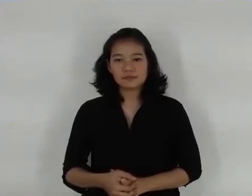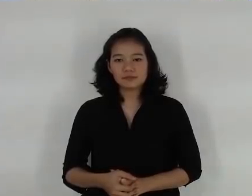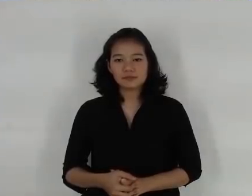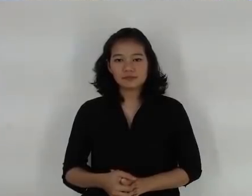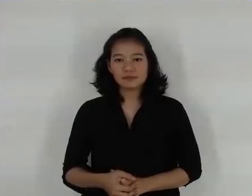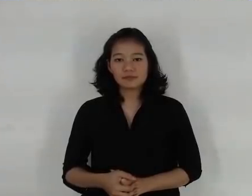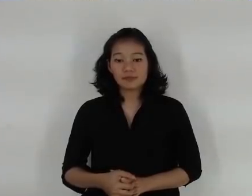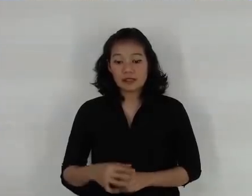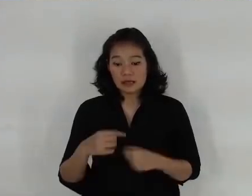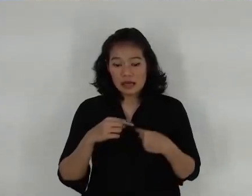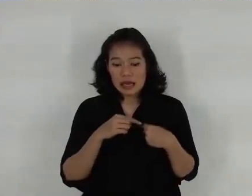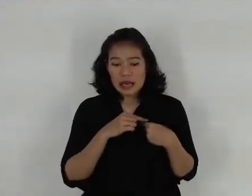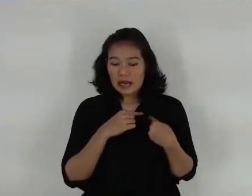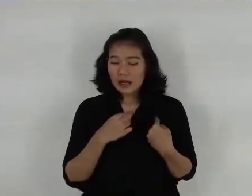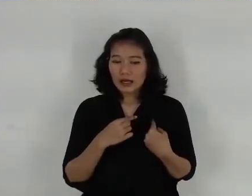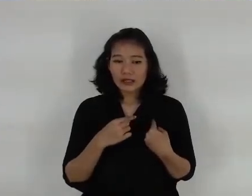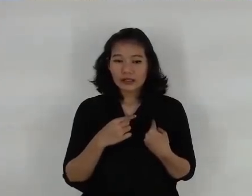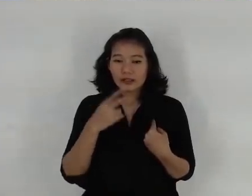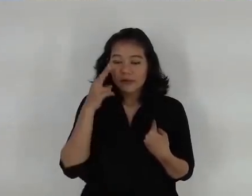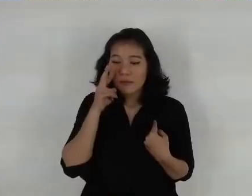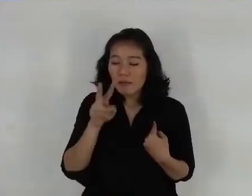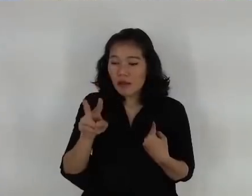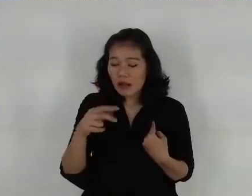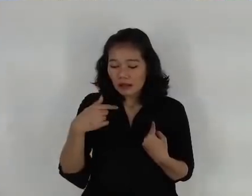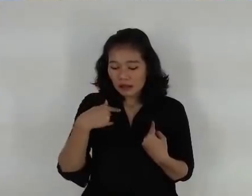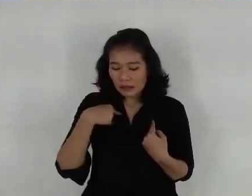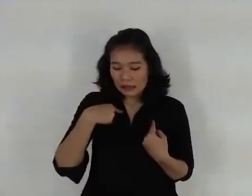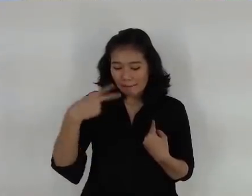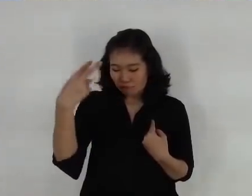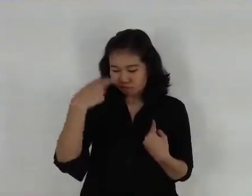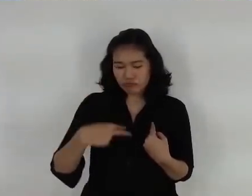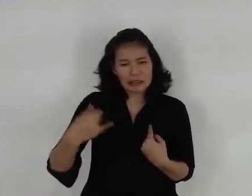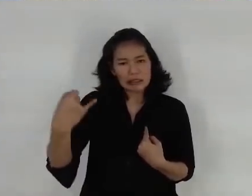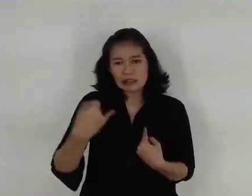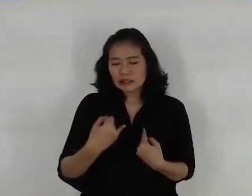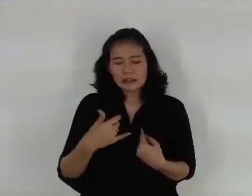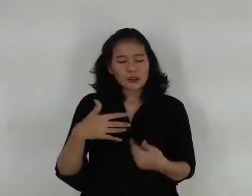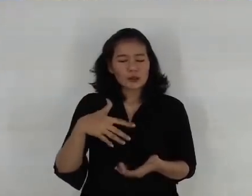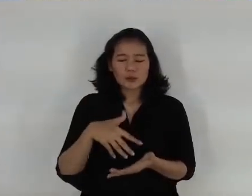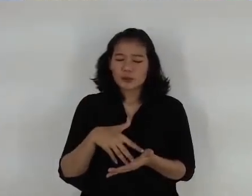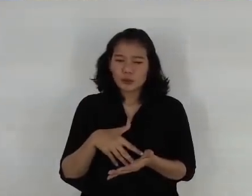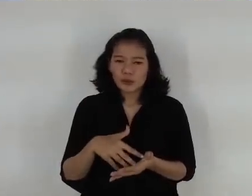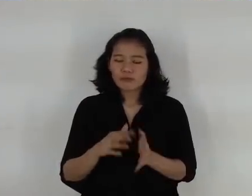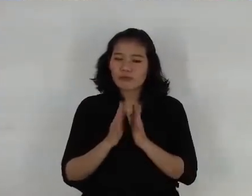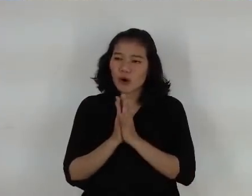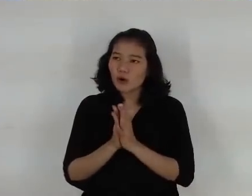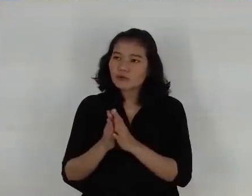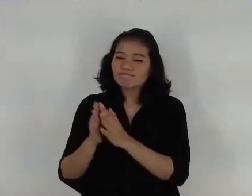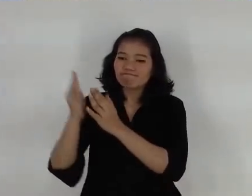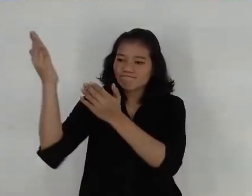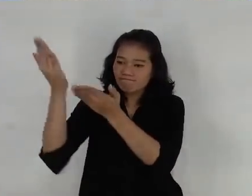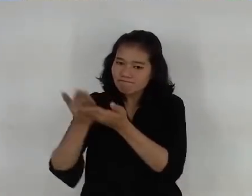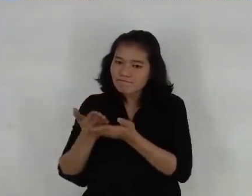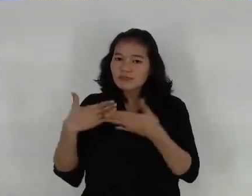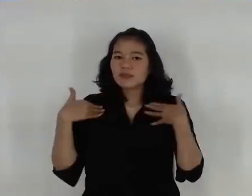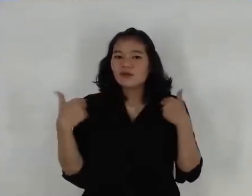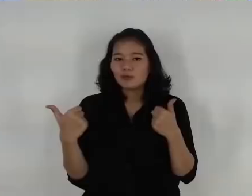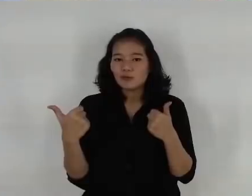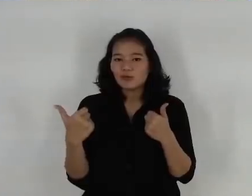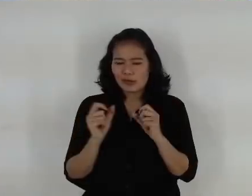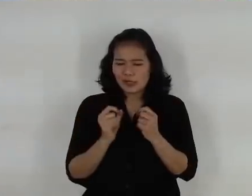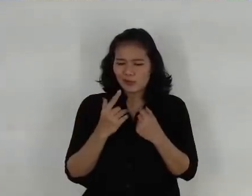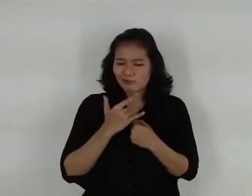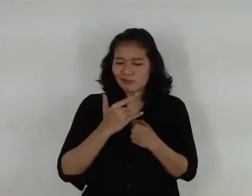hati kami hancur memandang kelemahan diri kami ya Tuhan pulihkanlah kami agar Mampu melanjutkan